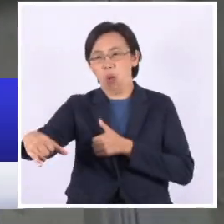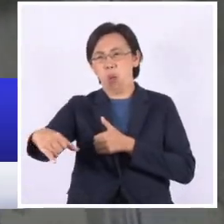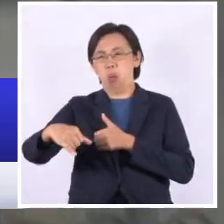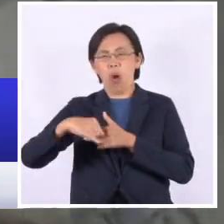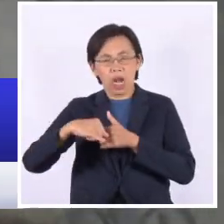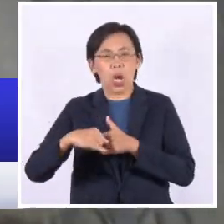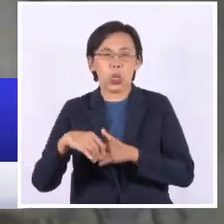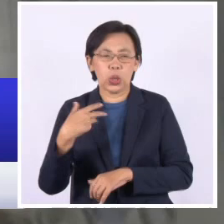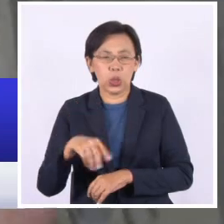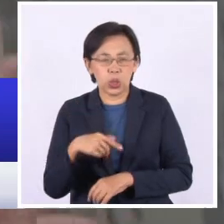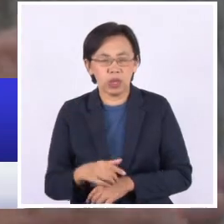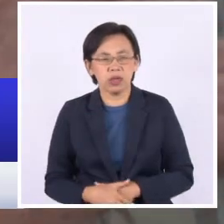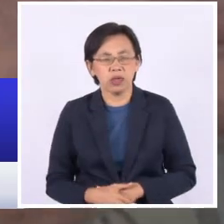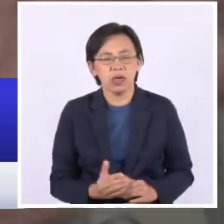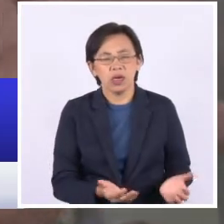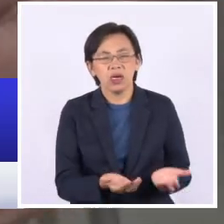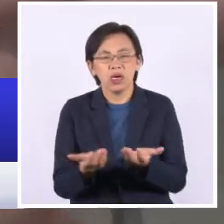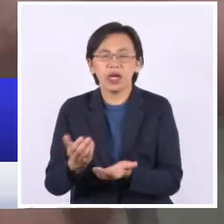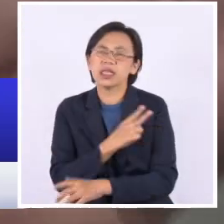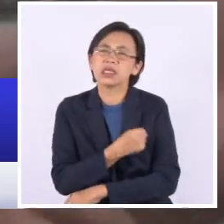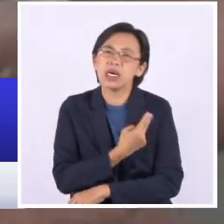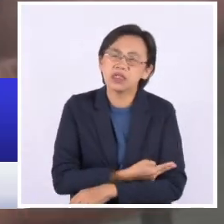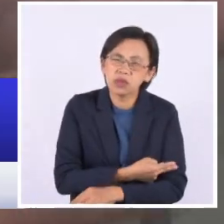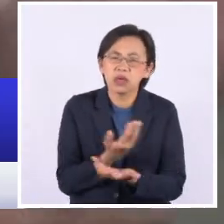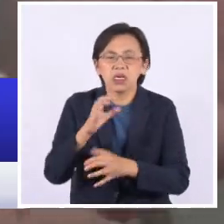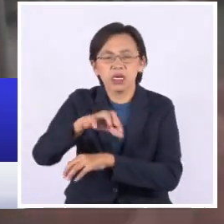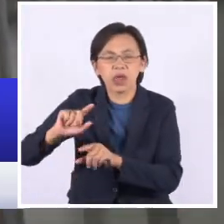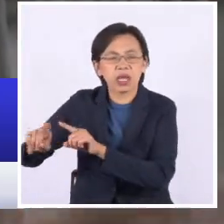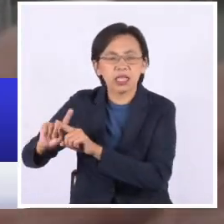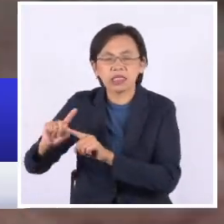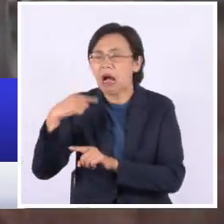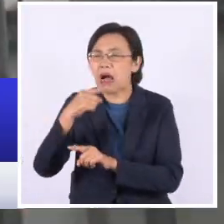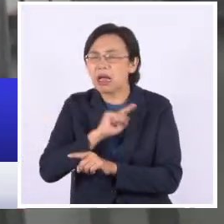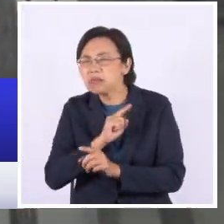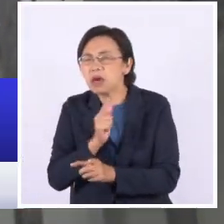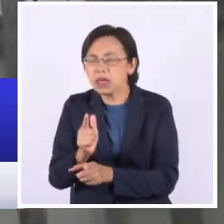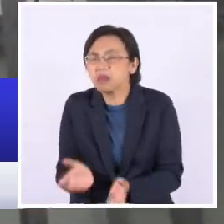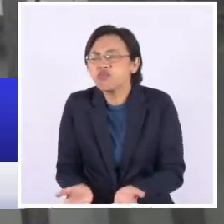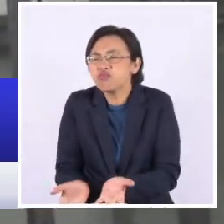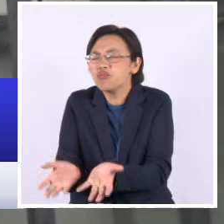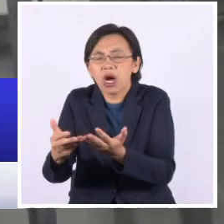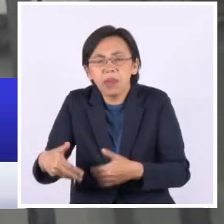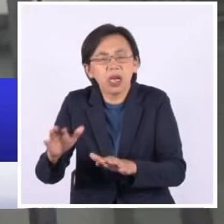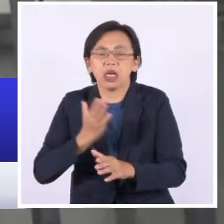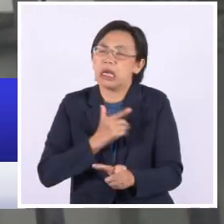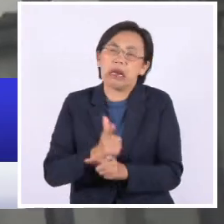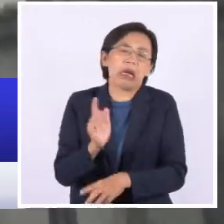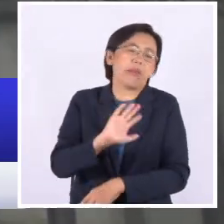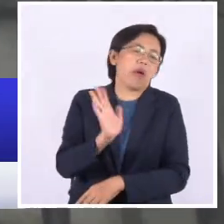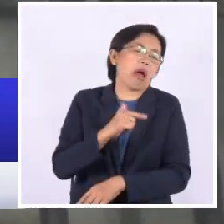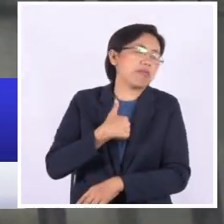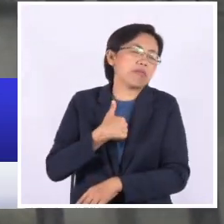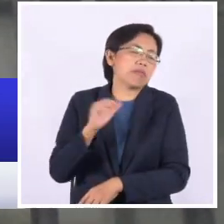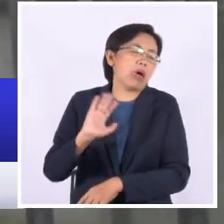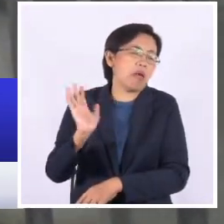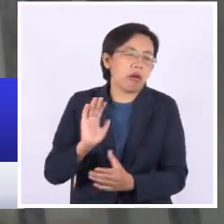ำเลยแหละเอาไปให้ทางสาธารณสุขหรือทางไหนก็ได้ที่เขาจะเอาไป เลย เอาไปเลย เราไม่เลี้ยงแล้ว ไม่เลี้ยงไม่เลี้ยงเลี้ยงไม่ เลี้ยงไม่ได้เล